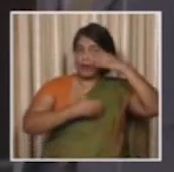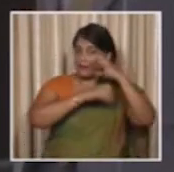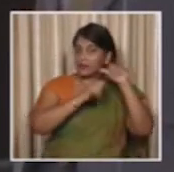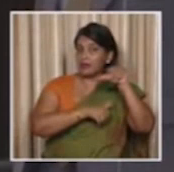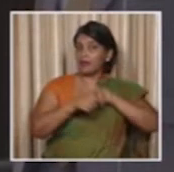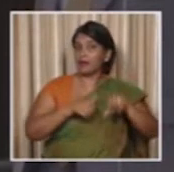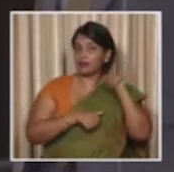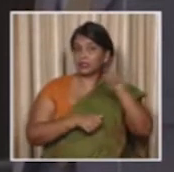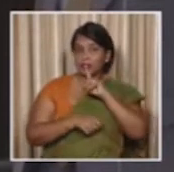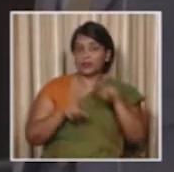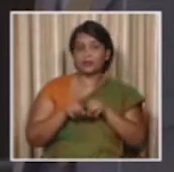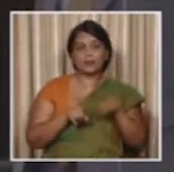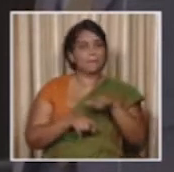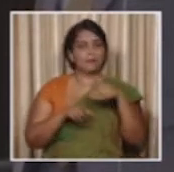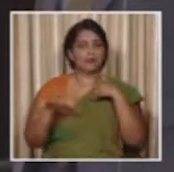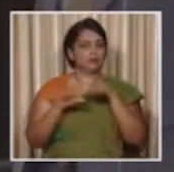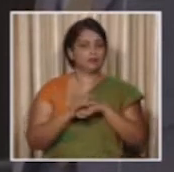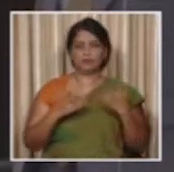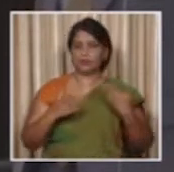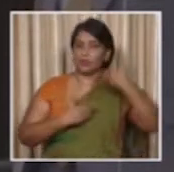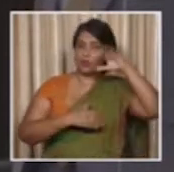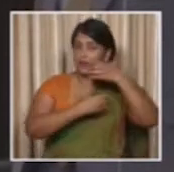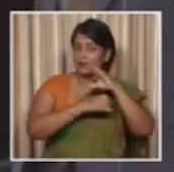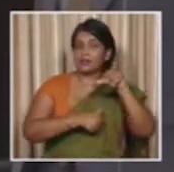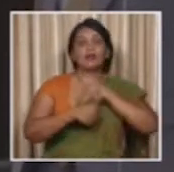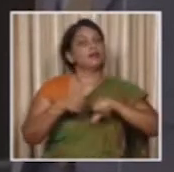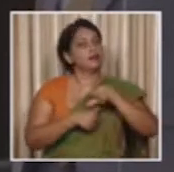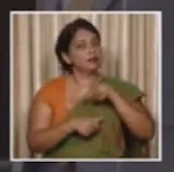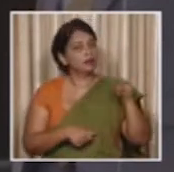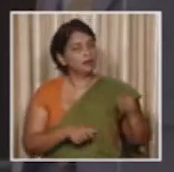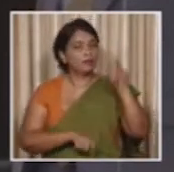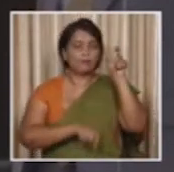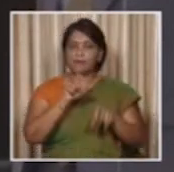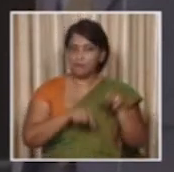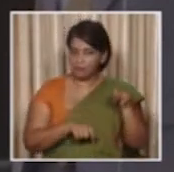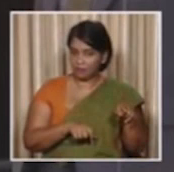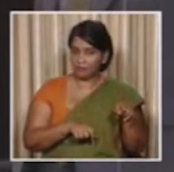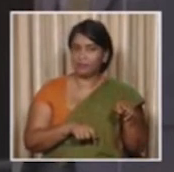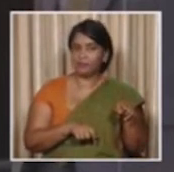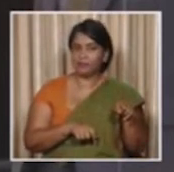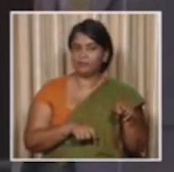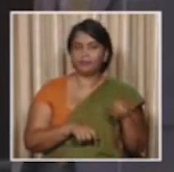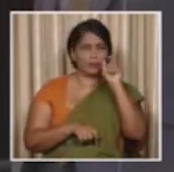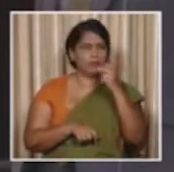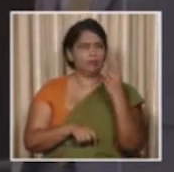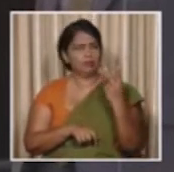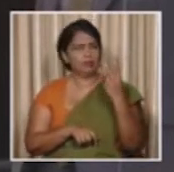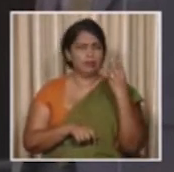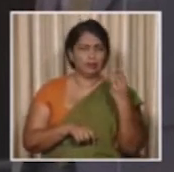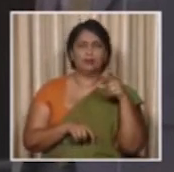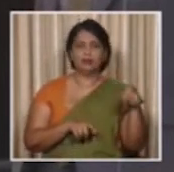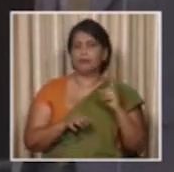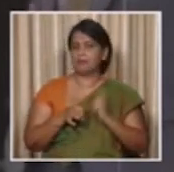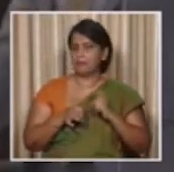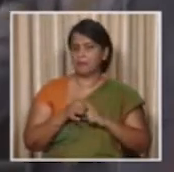ඔබතුමා කියපු විදිහට අපි ප්‍රදේශේ නෑ දැන් පුරාවිද්‍යා ආයතනයේ ඉන්න නිලධාරීලායි දෙන්නේ තුන්දෙනෙක් තමයි මේ